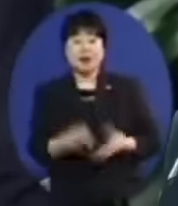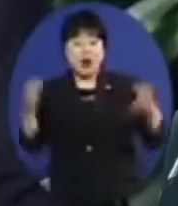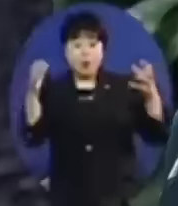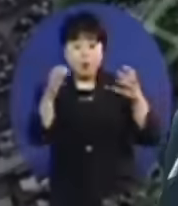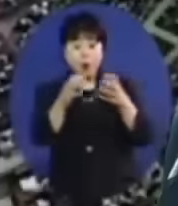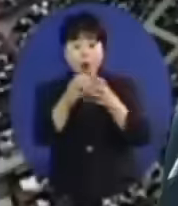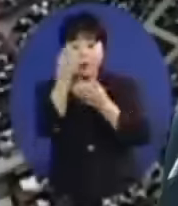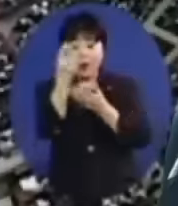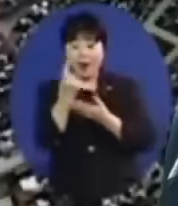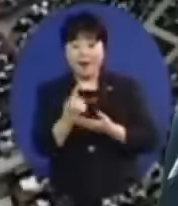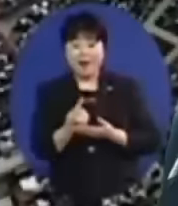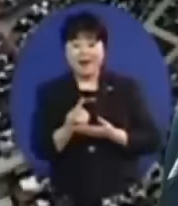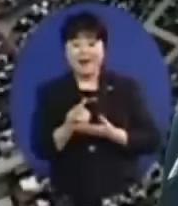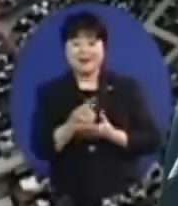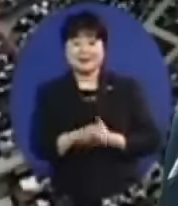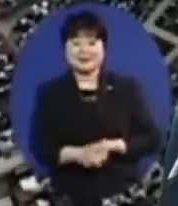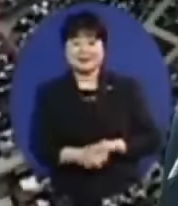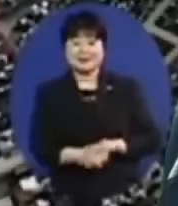모여왔습니다.